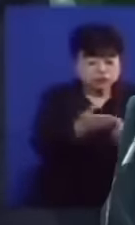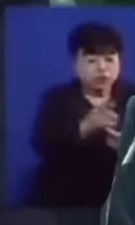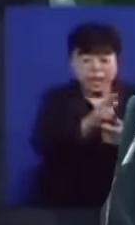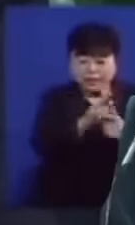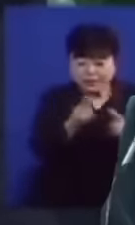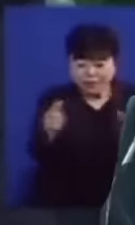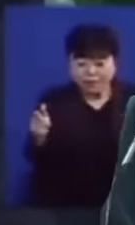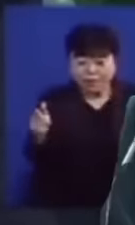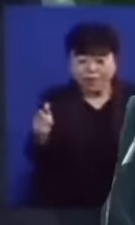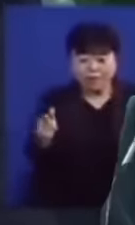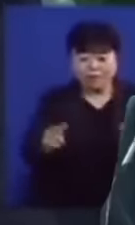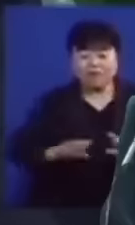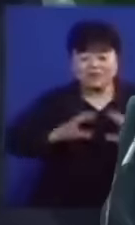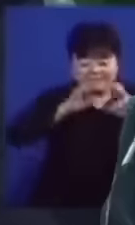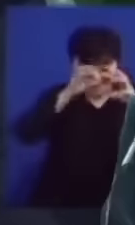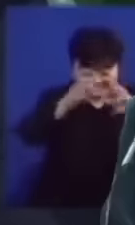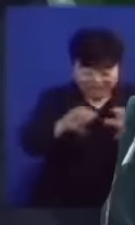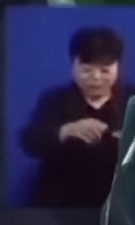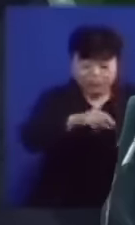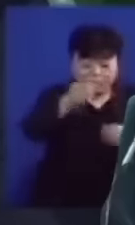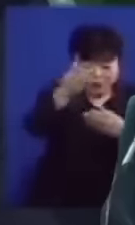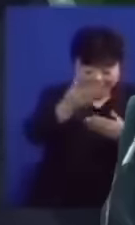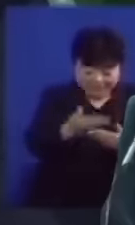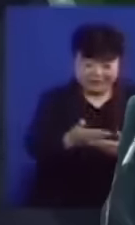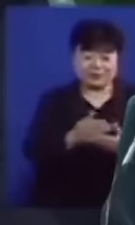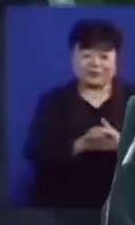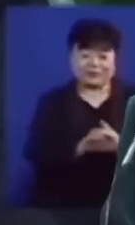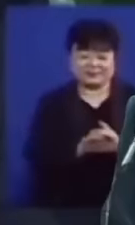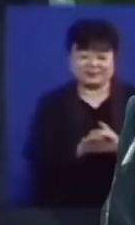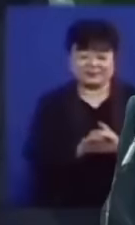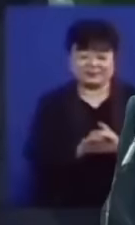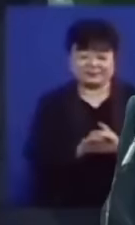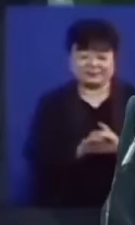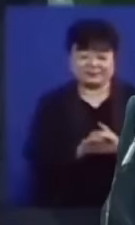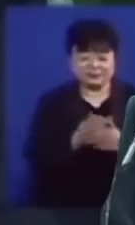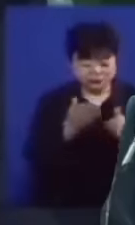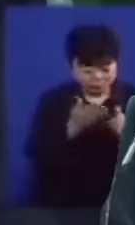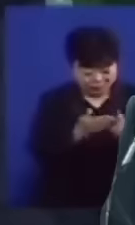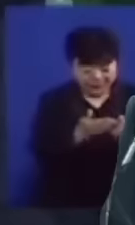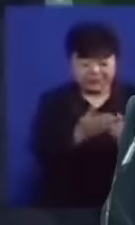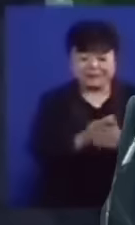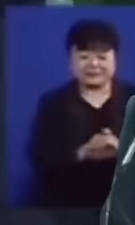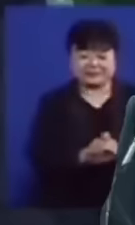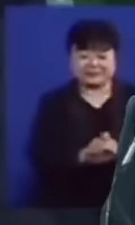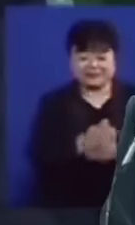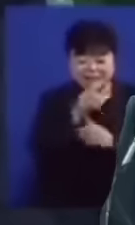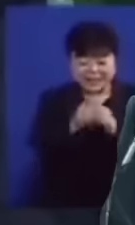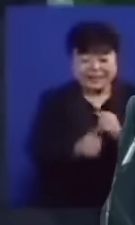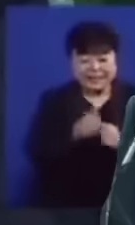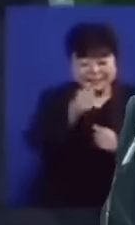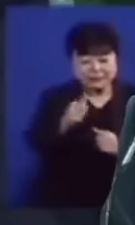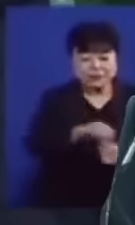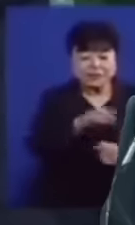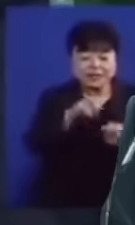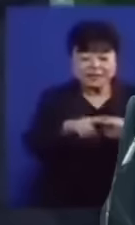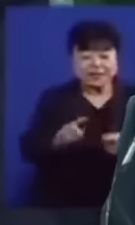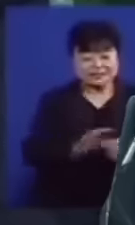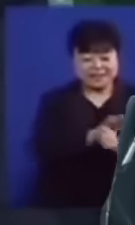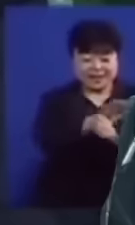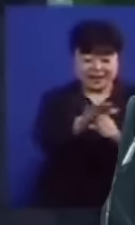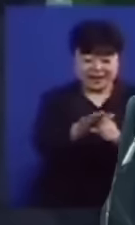것이 아니라 세상을 구원하려고 하셔서 그렇게 하시다고 하시니 하나님이 우리에 대한